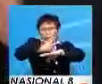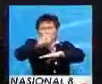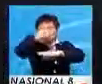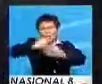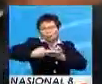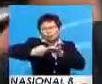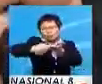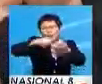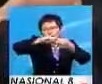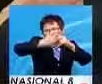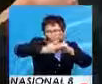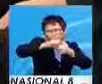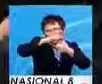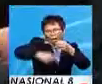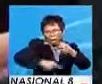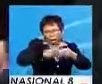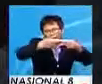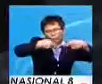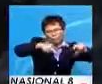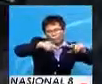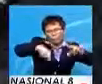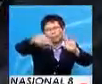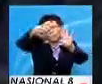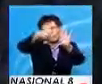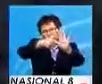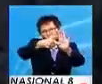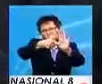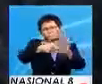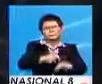isu-isu berkaitan industri peruncitan minyak